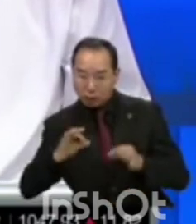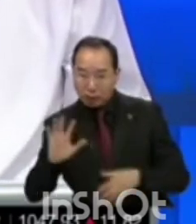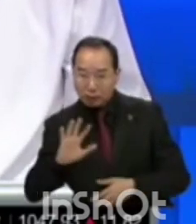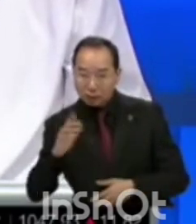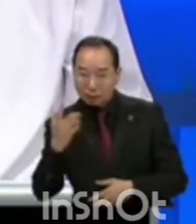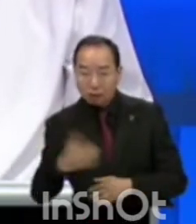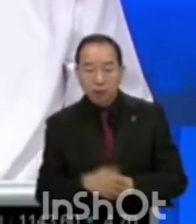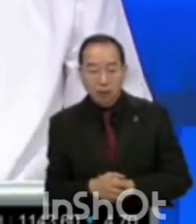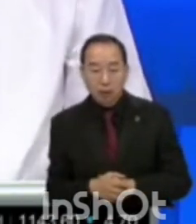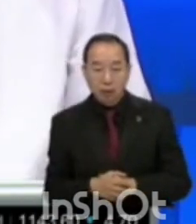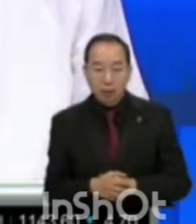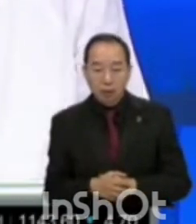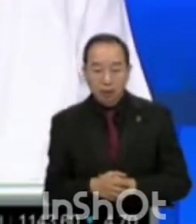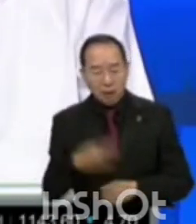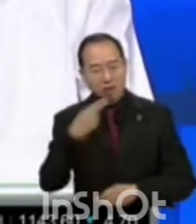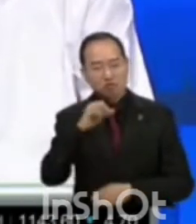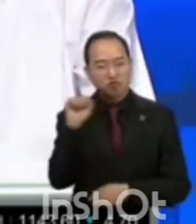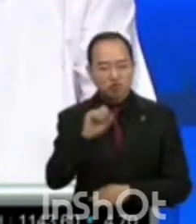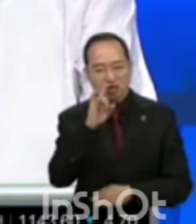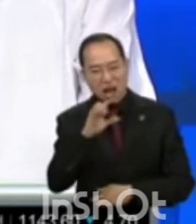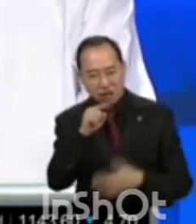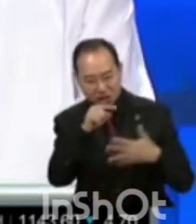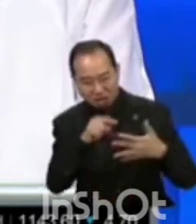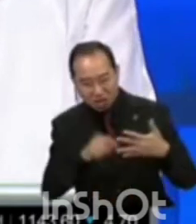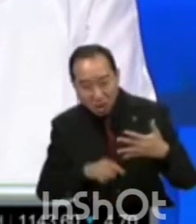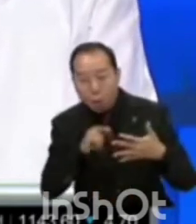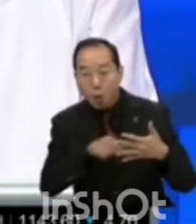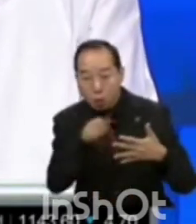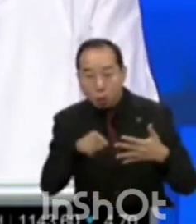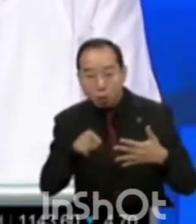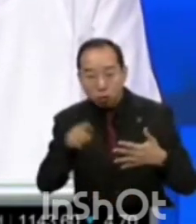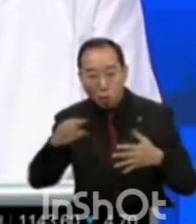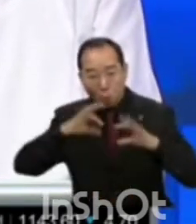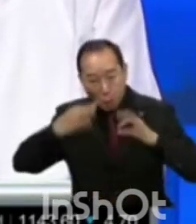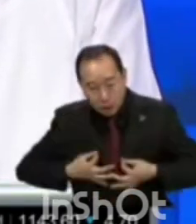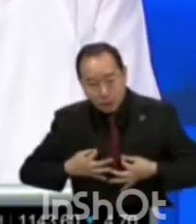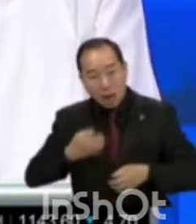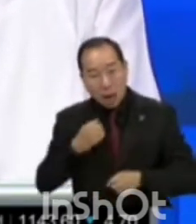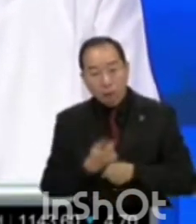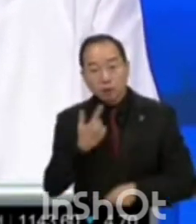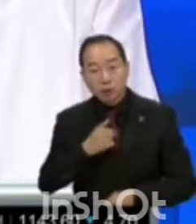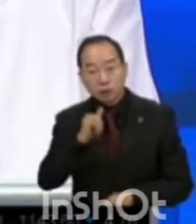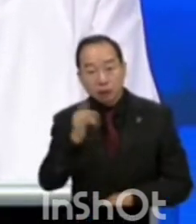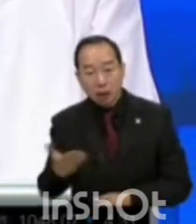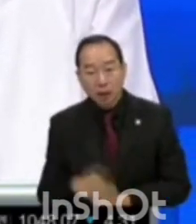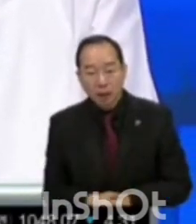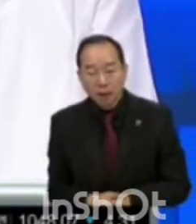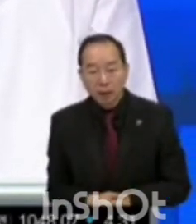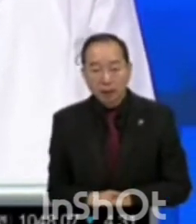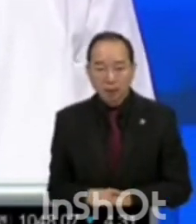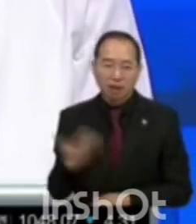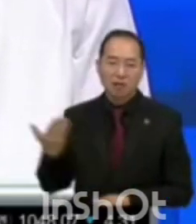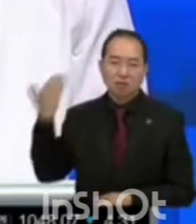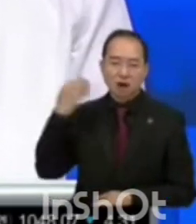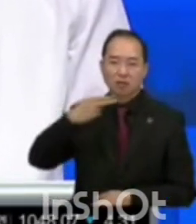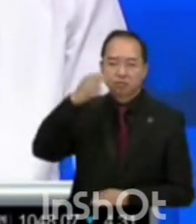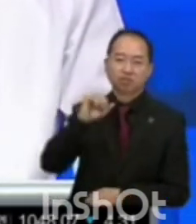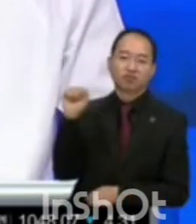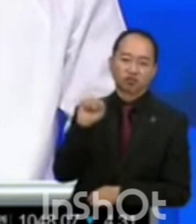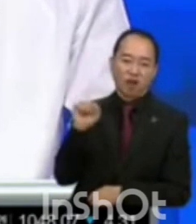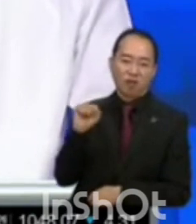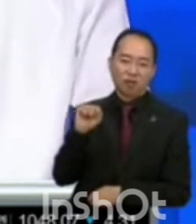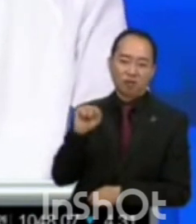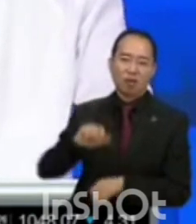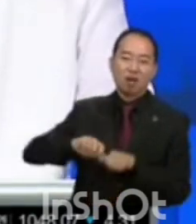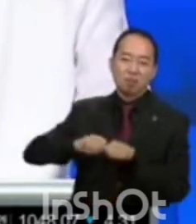본인에게도 이 기준을. 아, 네. 아마 그 제가 과거에 음주운전으로